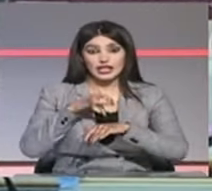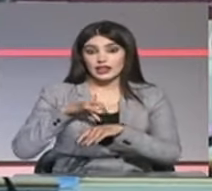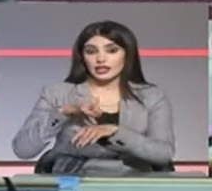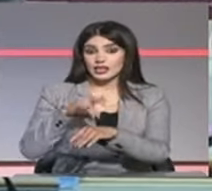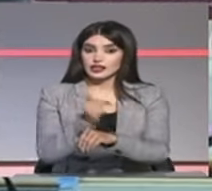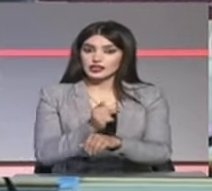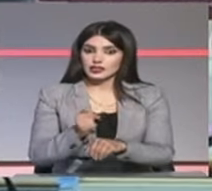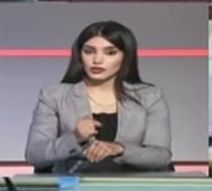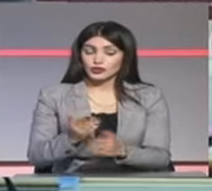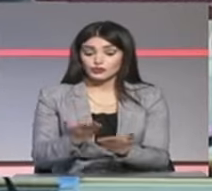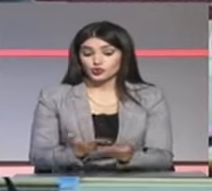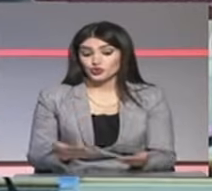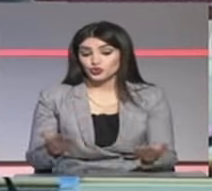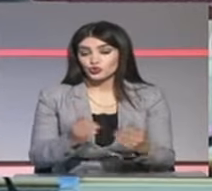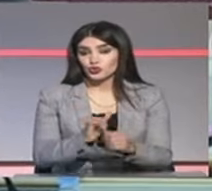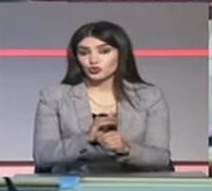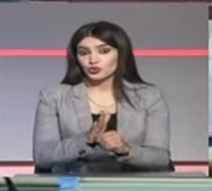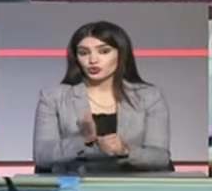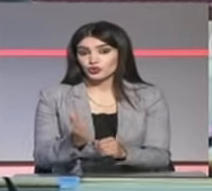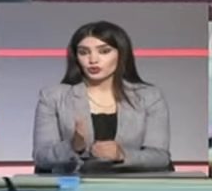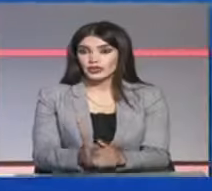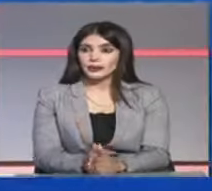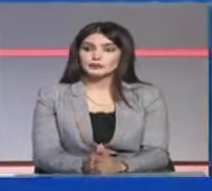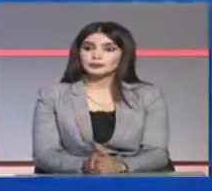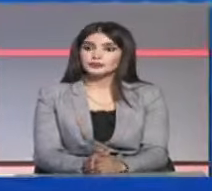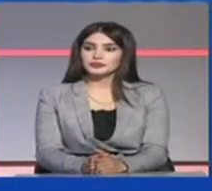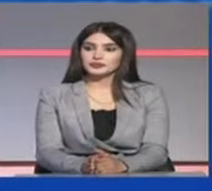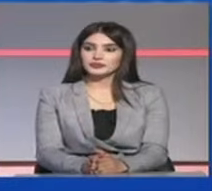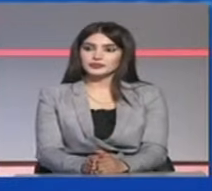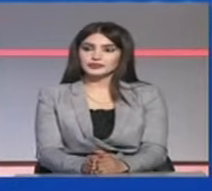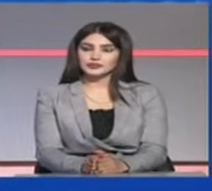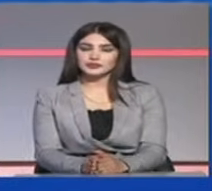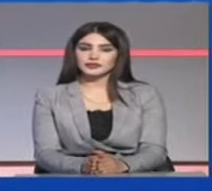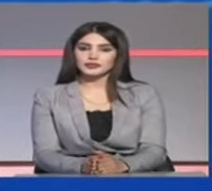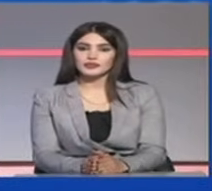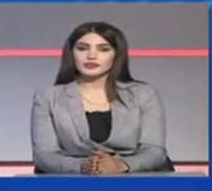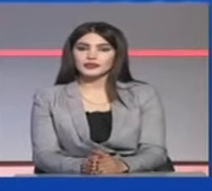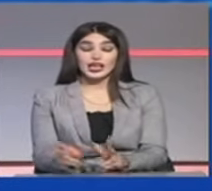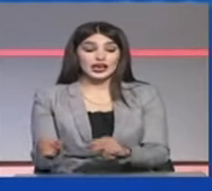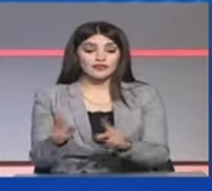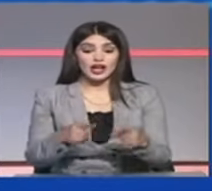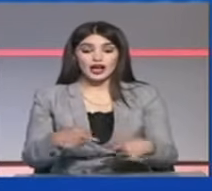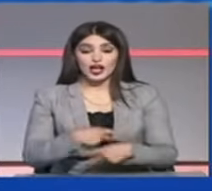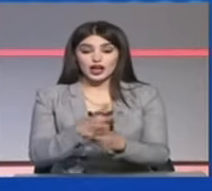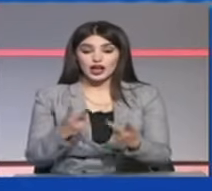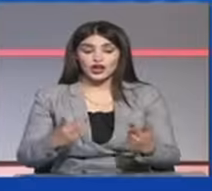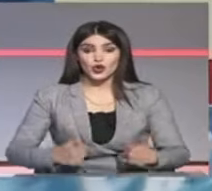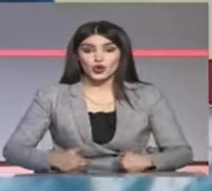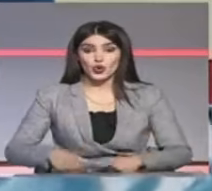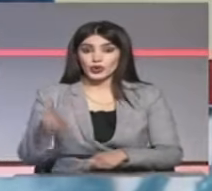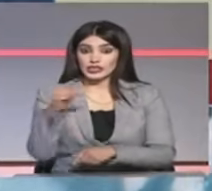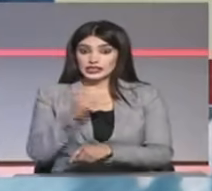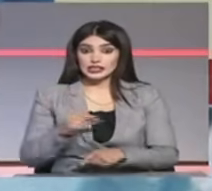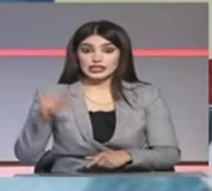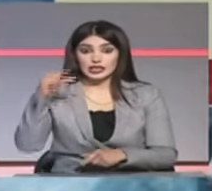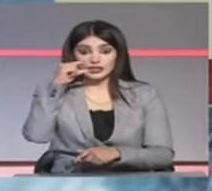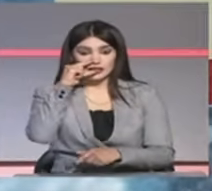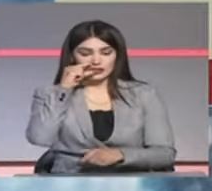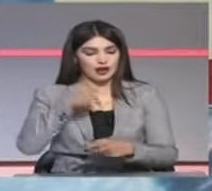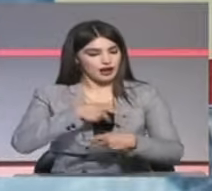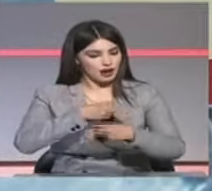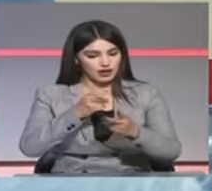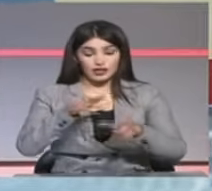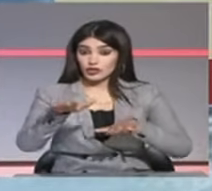من تداعيات قرنا من جانبها اعلنت وزاره الشؤون الدينيه جمله من الاجراءات